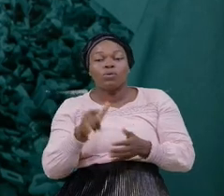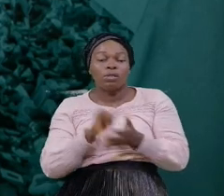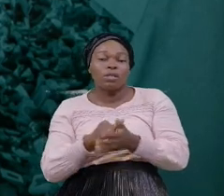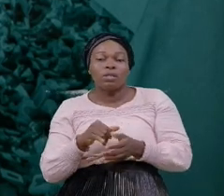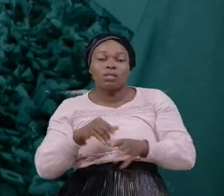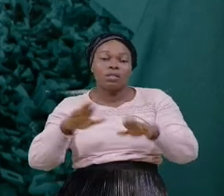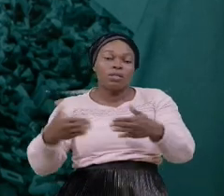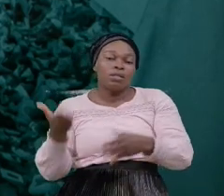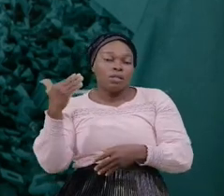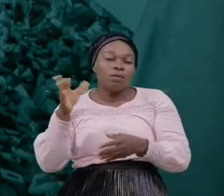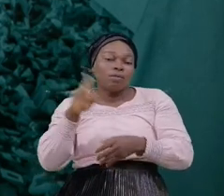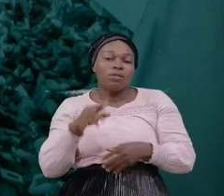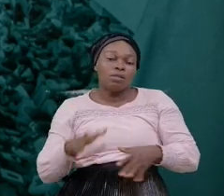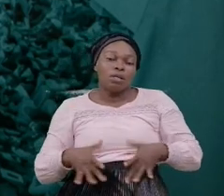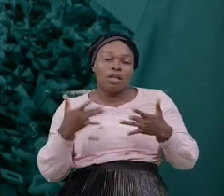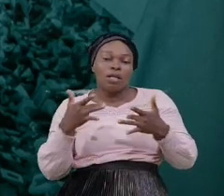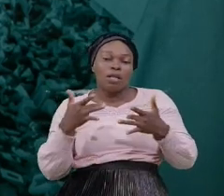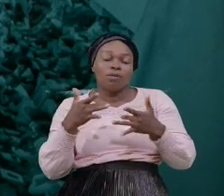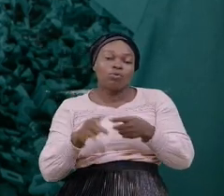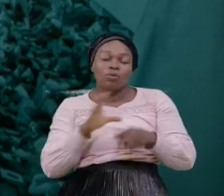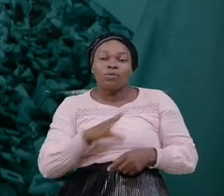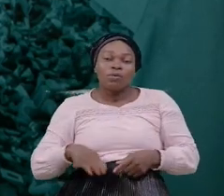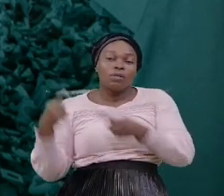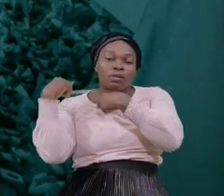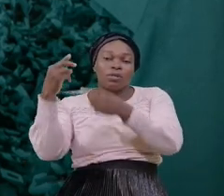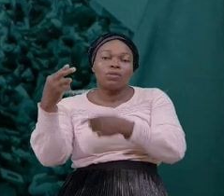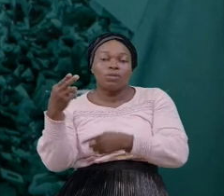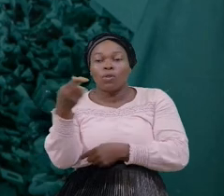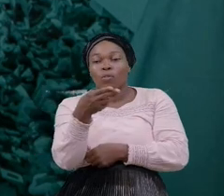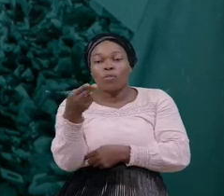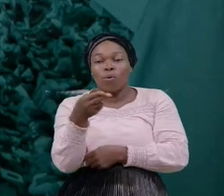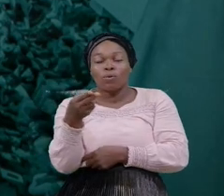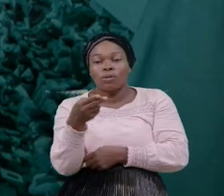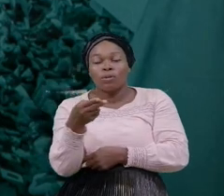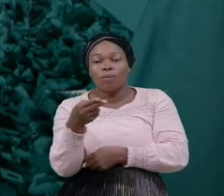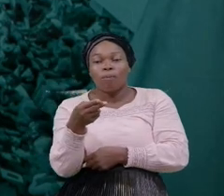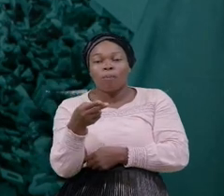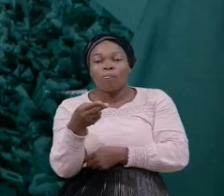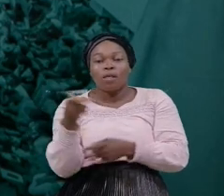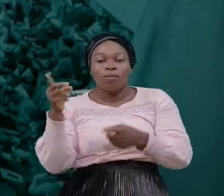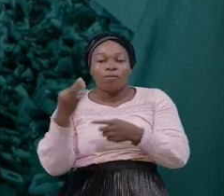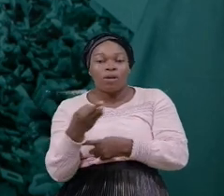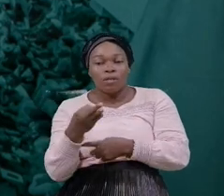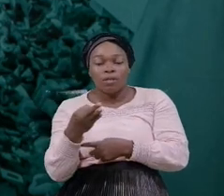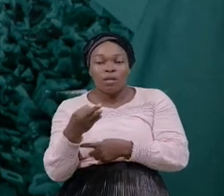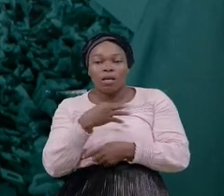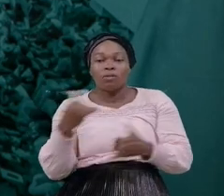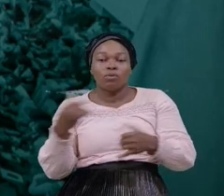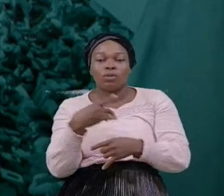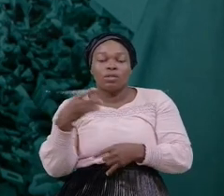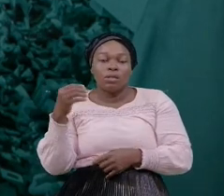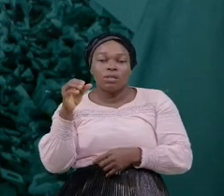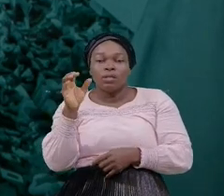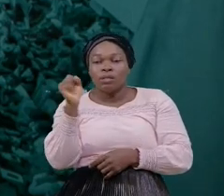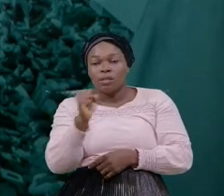l'heure de déjeuner avec Jésus pour le nouveau converti au lieu Alpha.